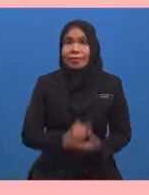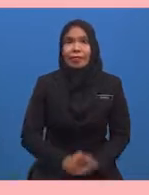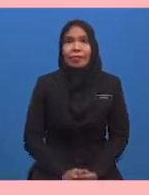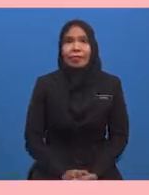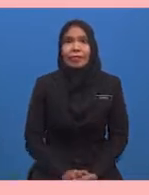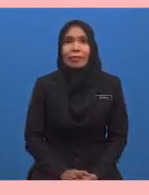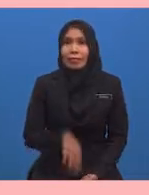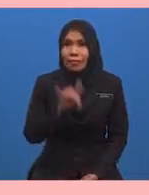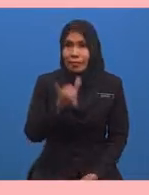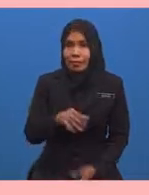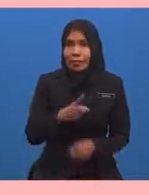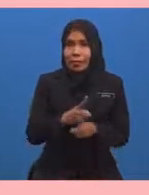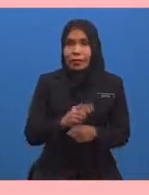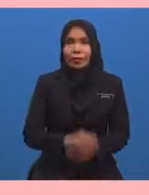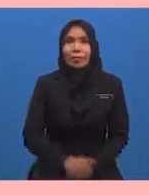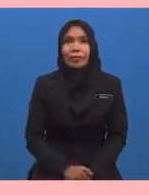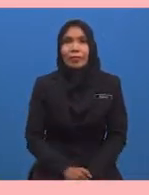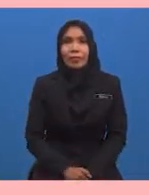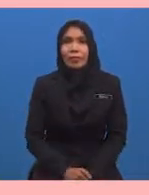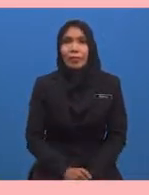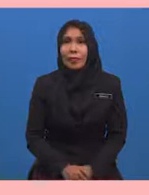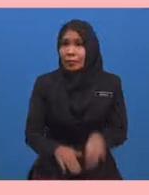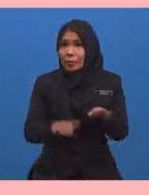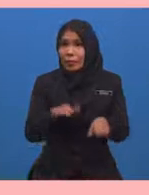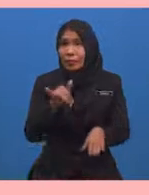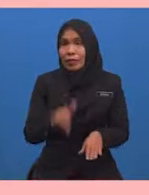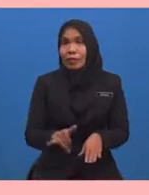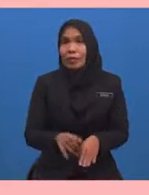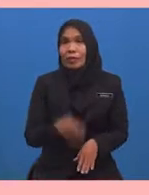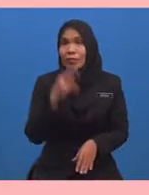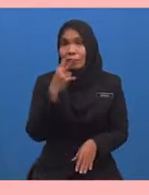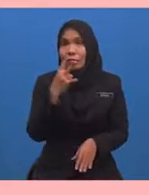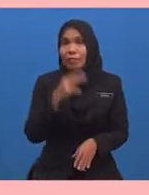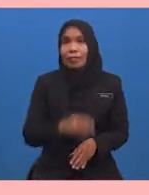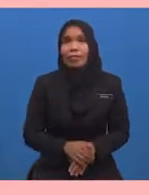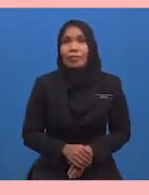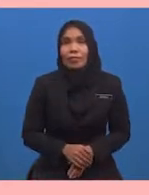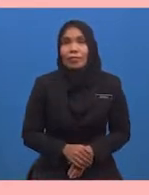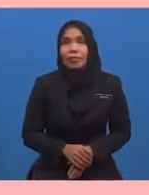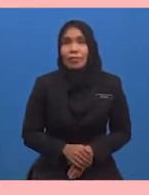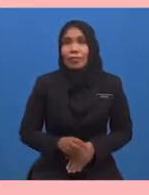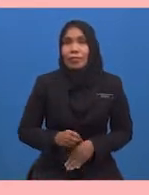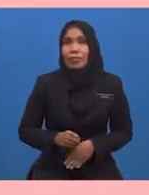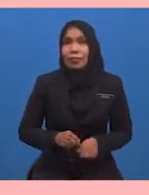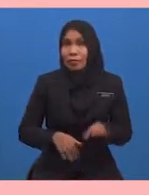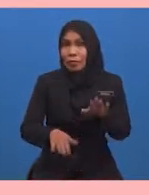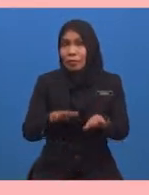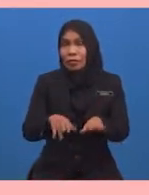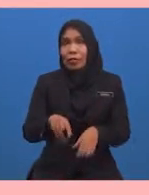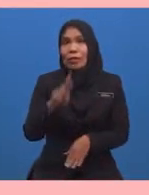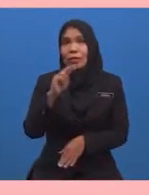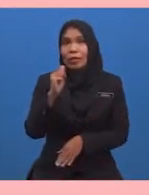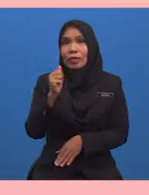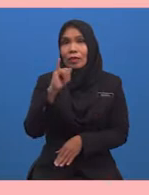Ya, betul murid-murid. Sungai yang dipaparkan itu ialah Sungai Rajang di Sarawak yang